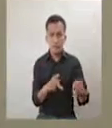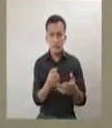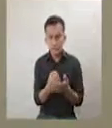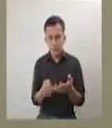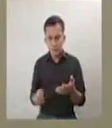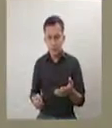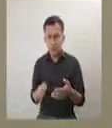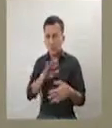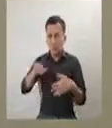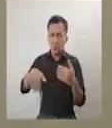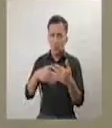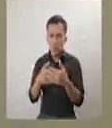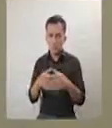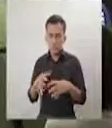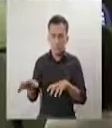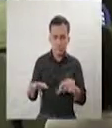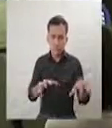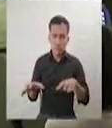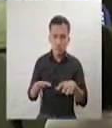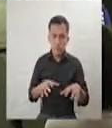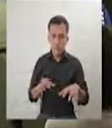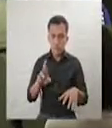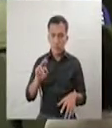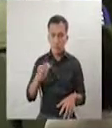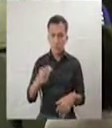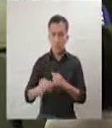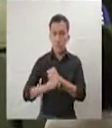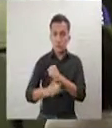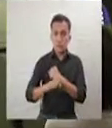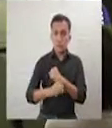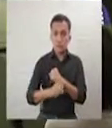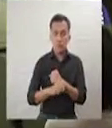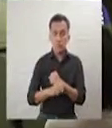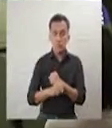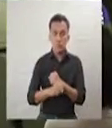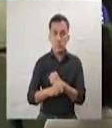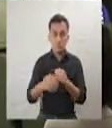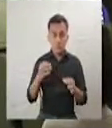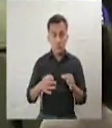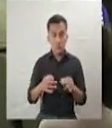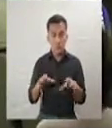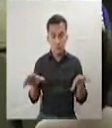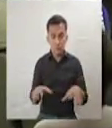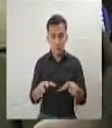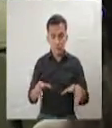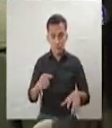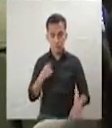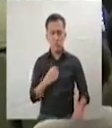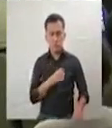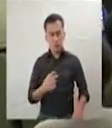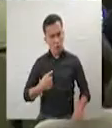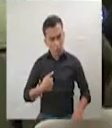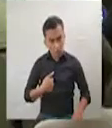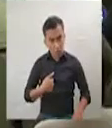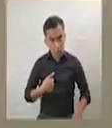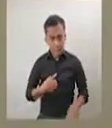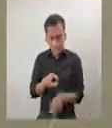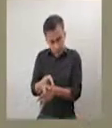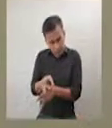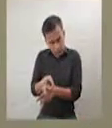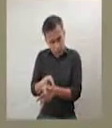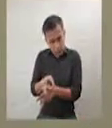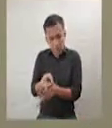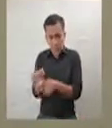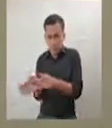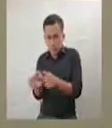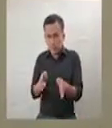at kung makapagtrabaho ko sa Senado, isang babantayan ko rin na maiwas to kahit sa usapin ng budget taon-taon. Yung